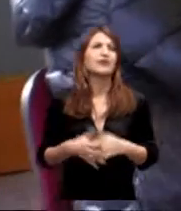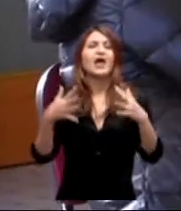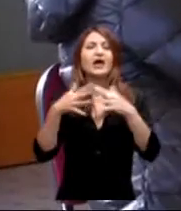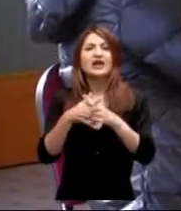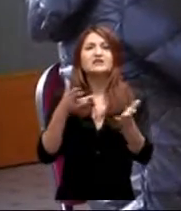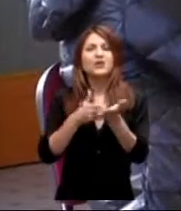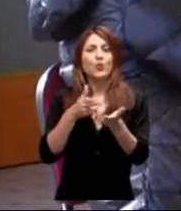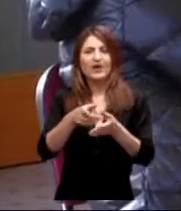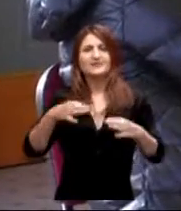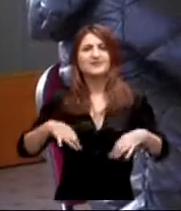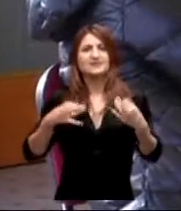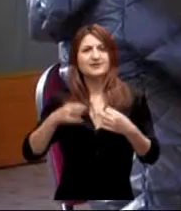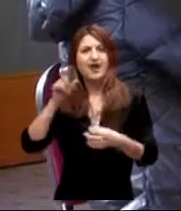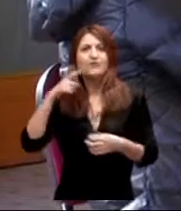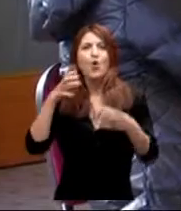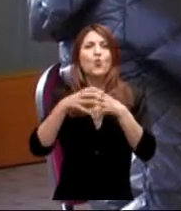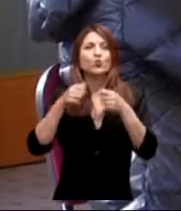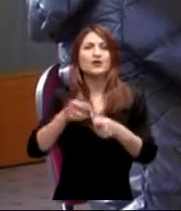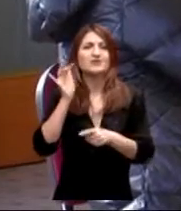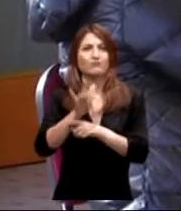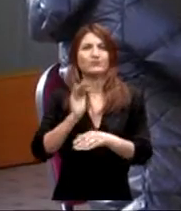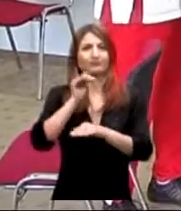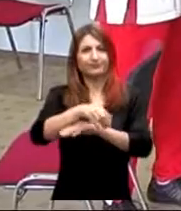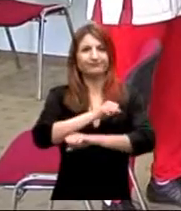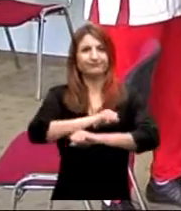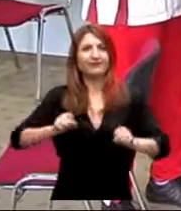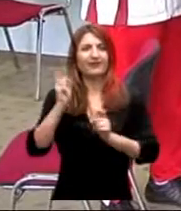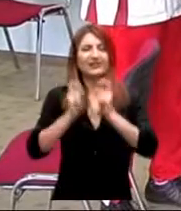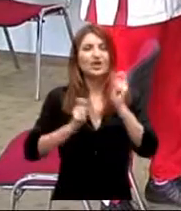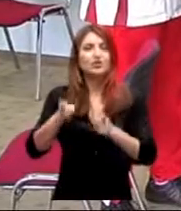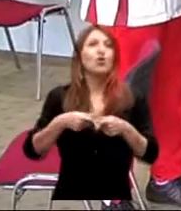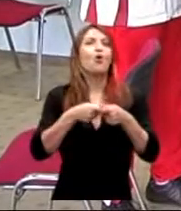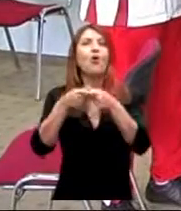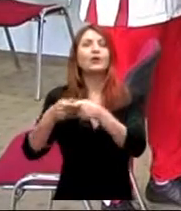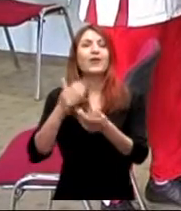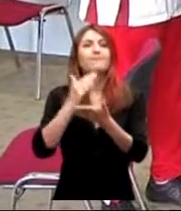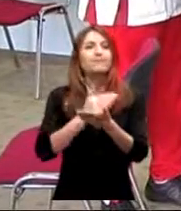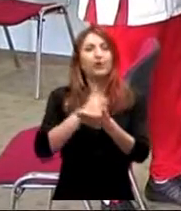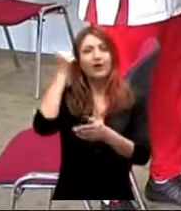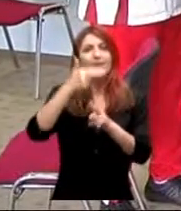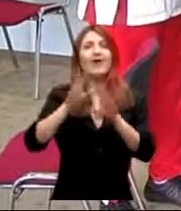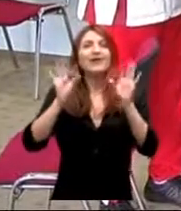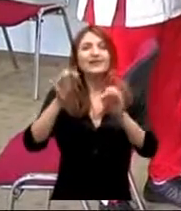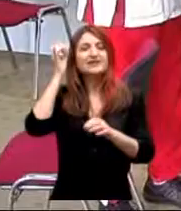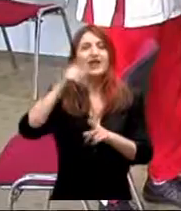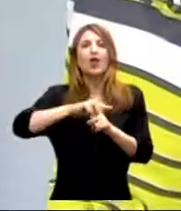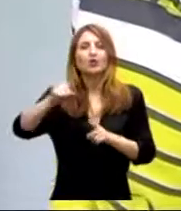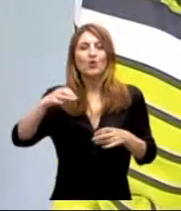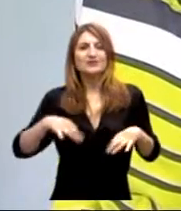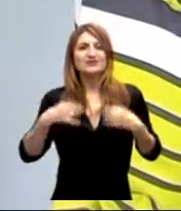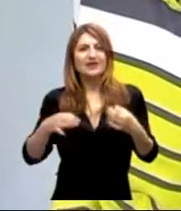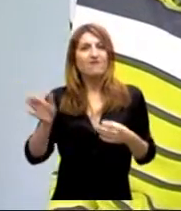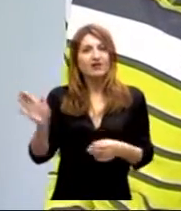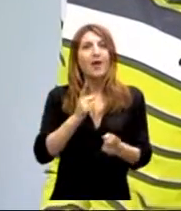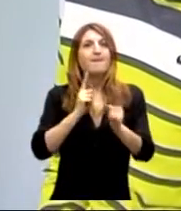Gradski ured za zdravstvo u suradnji sa Udrugom za prevenciju prekomjerne težine organizirao je program pod nazivom 10 dana do zdravlja.